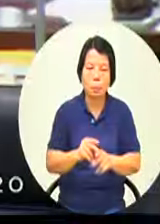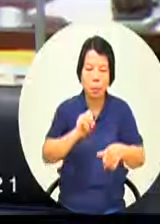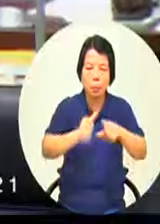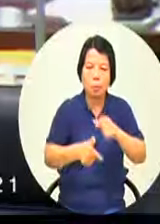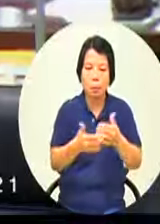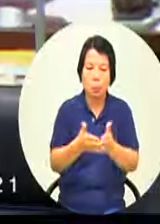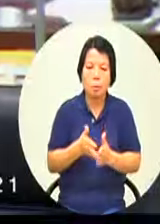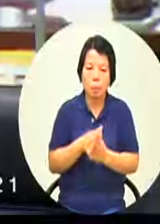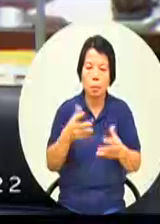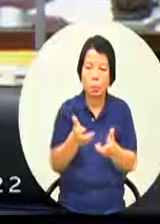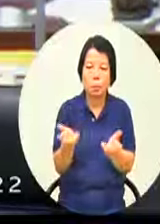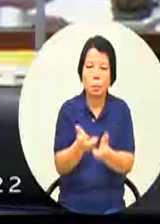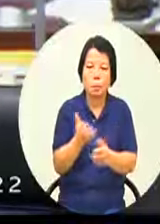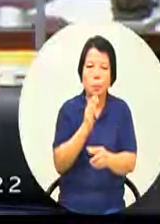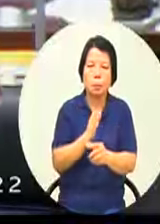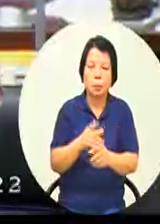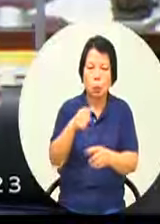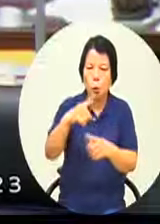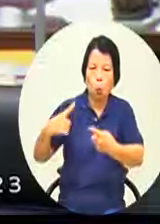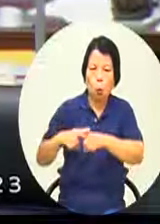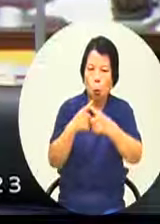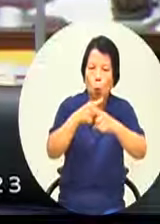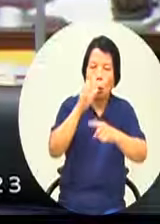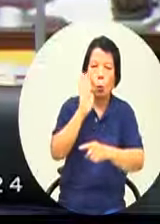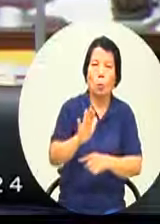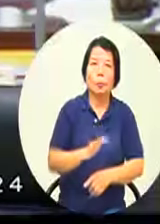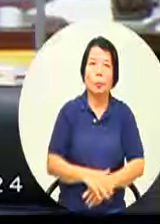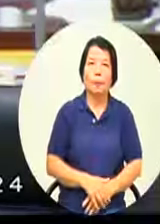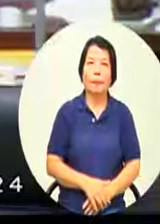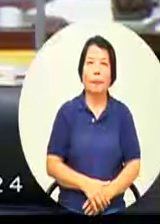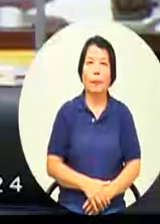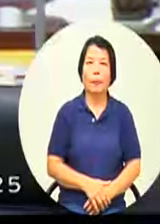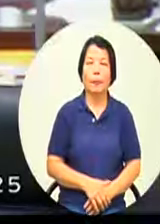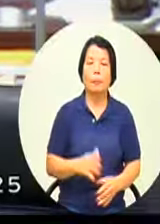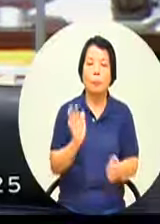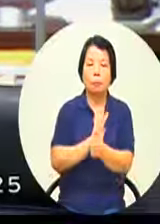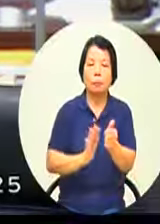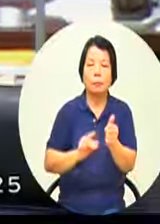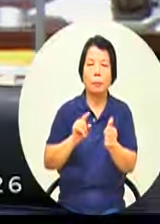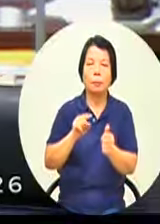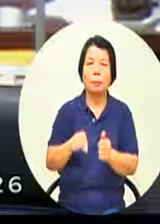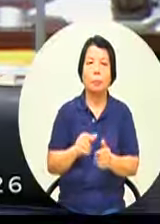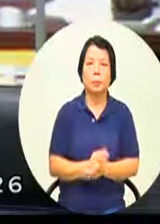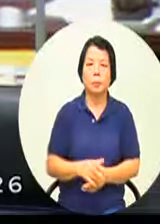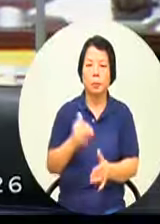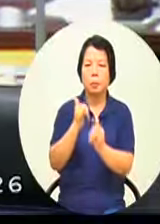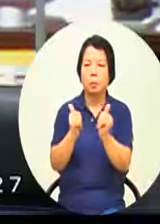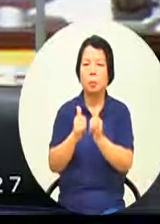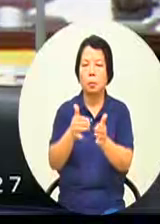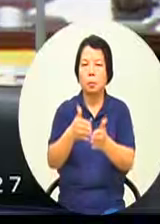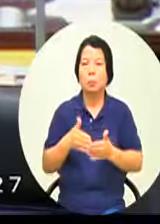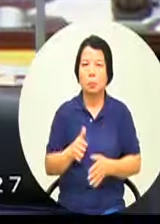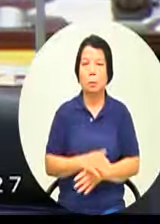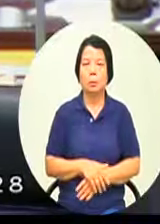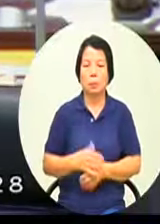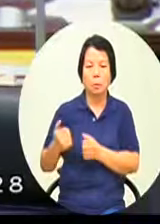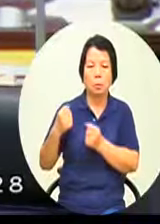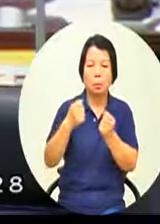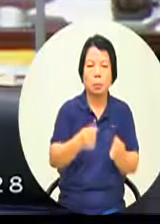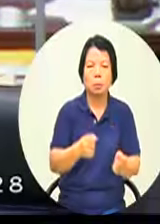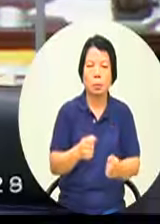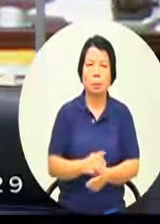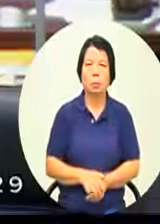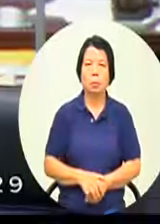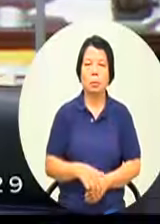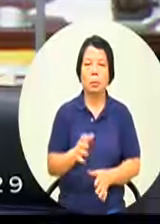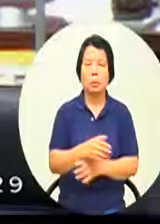覆杠，然后造成那边的一些住户要开车过去都